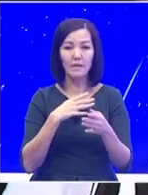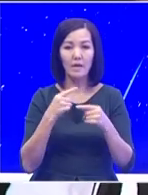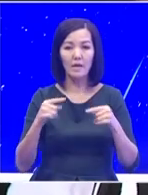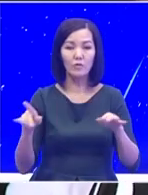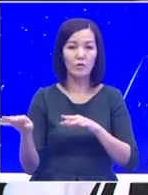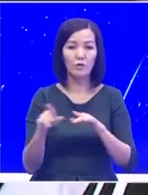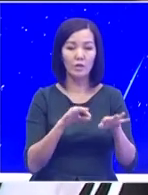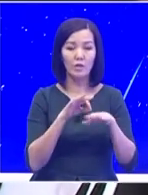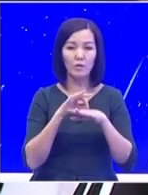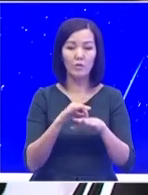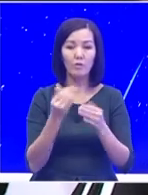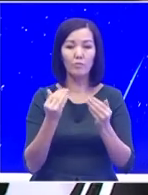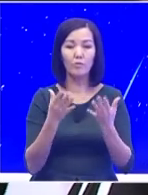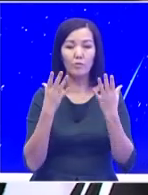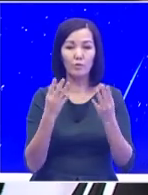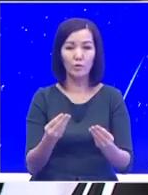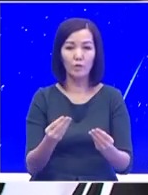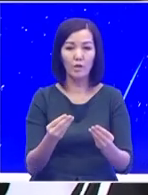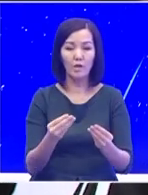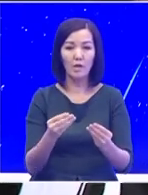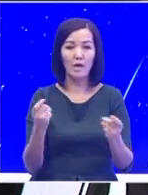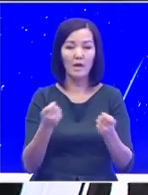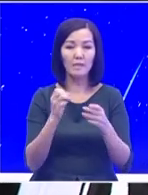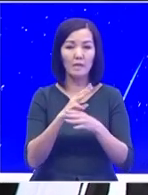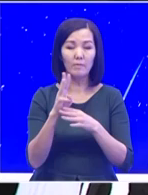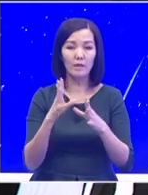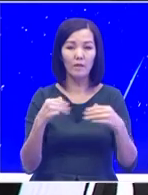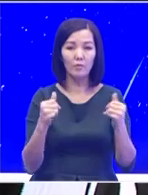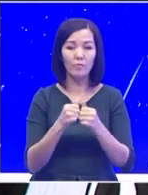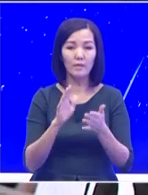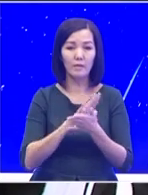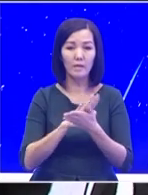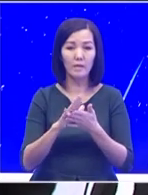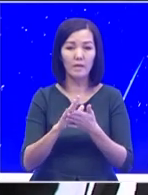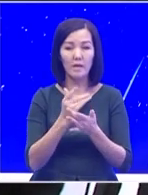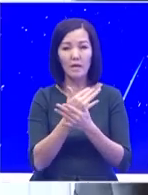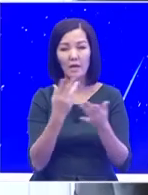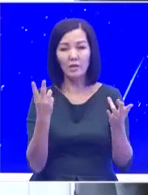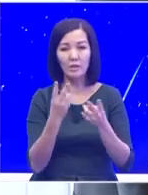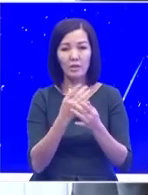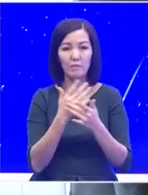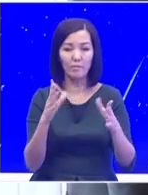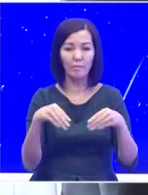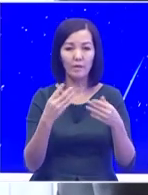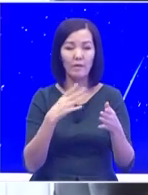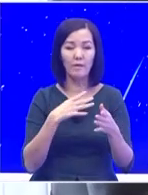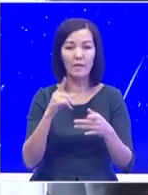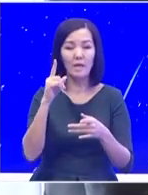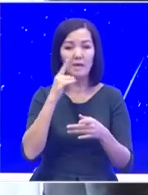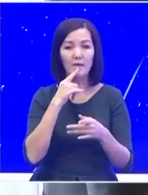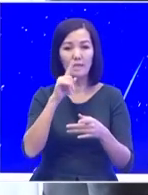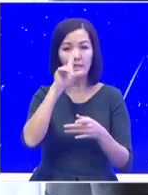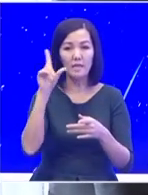өткізіліп тұрады. Бүгінгі күні мына аз қамтылған отбасы мүшелеріне гигиеналық заттар таратып жатыр. Қазақстандық Қызылай